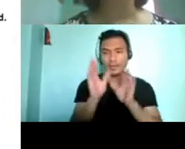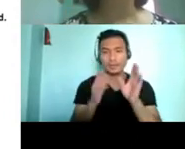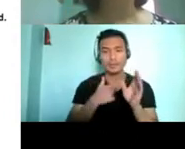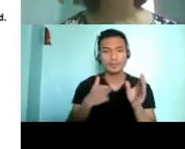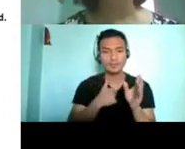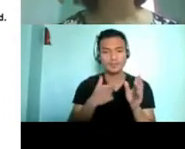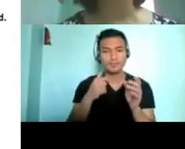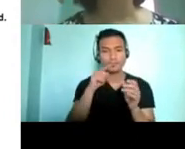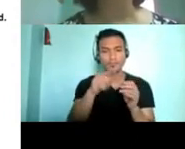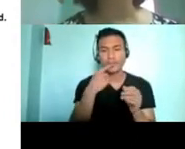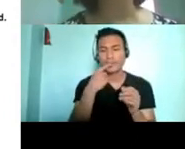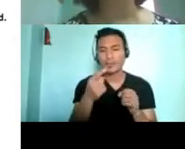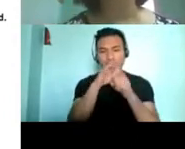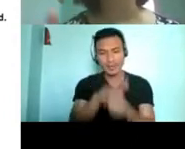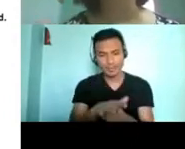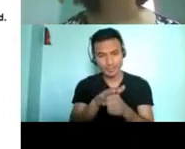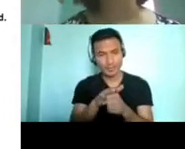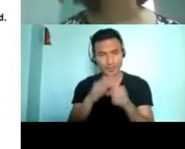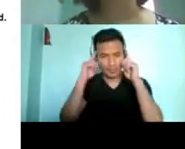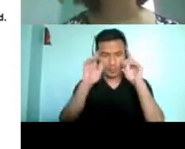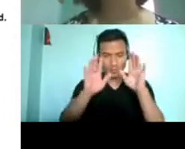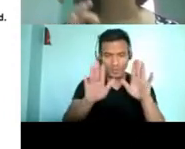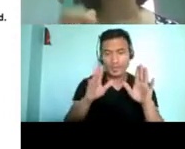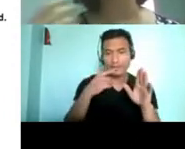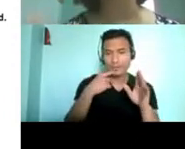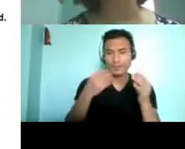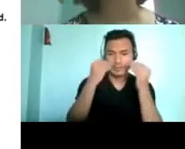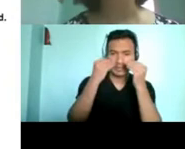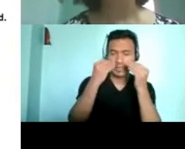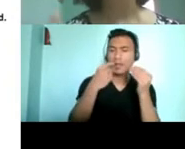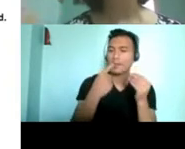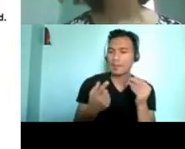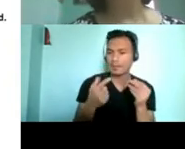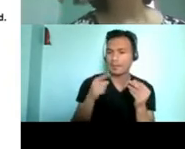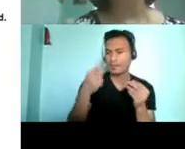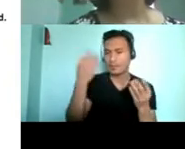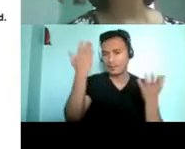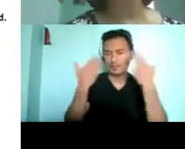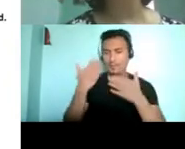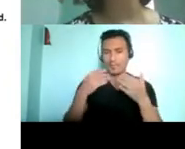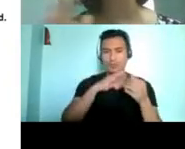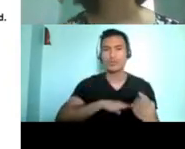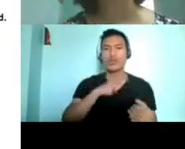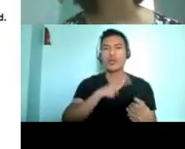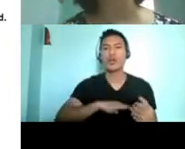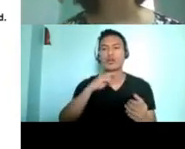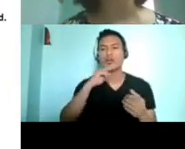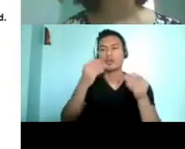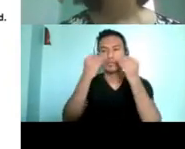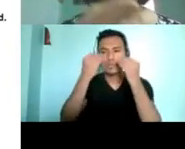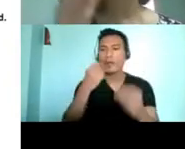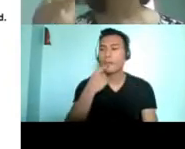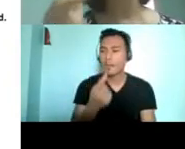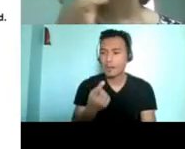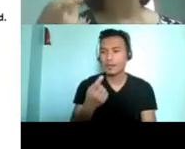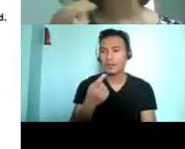कसैलाई ए तिमी भनेर हेप्न खोज्ने बित्तिकै खबरदार भन्न हामीलाई सिकाइएको भए त्यो हिंसा हामीलाई सहन नसिकाइएको भए